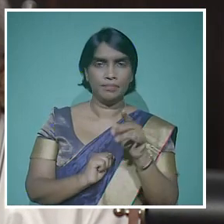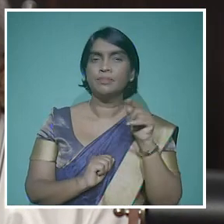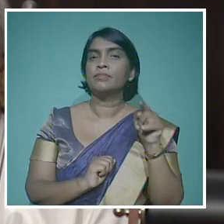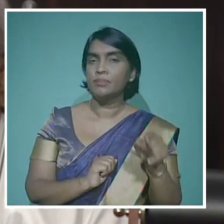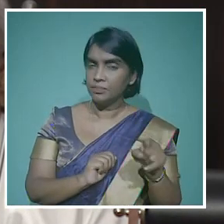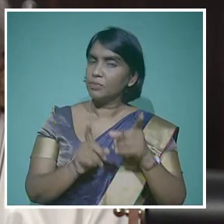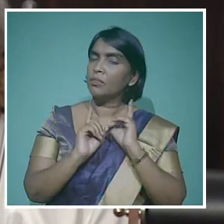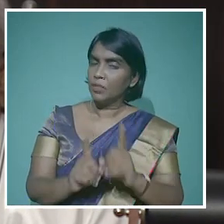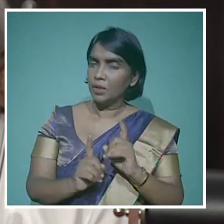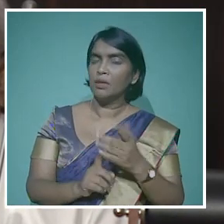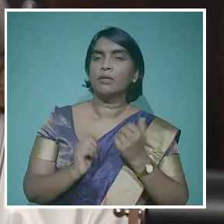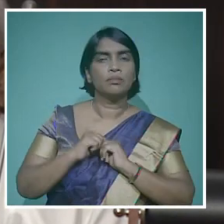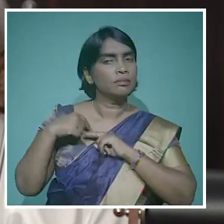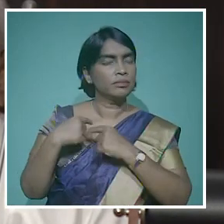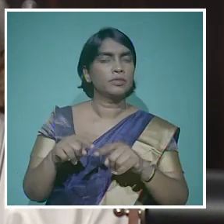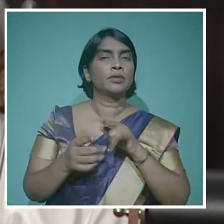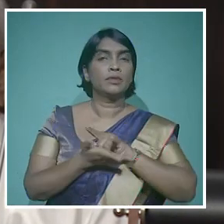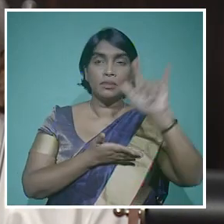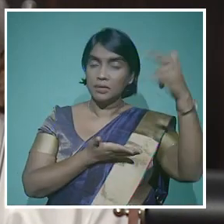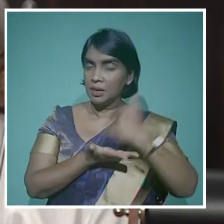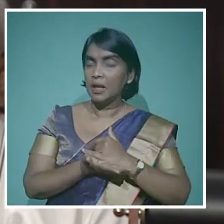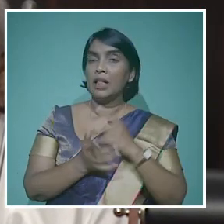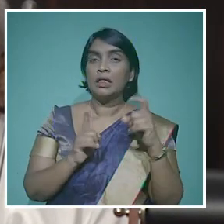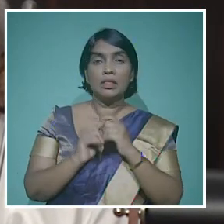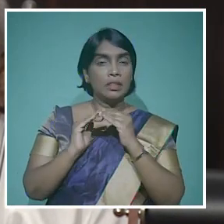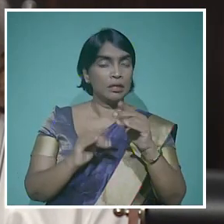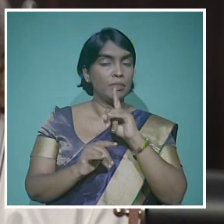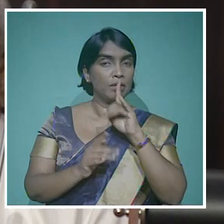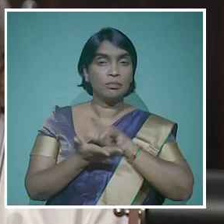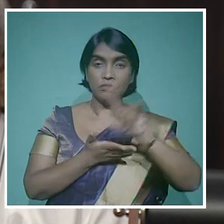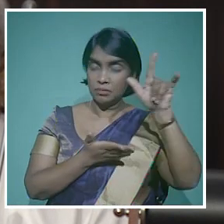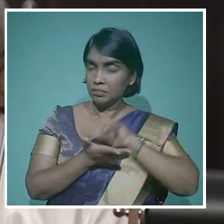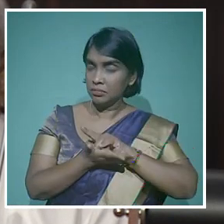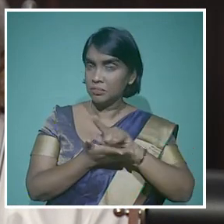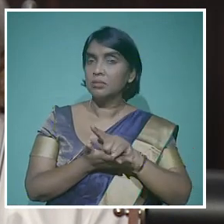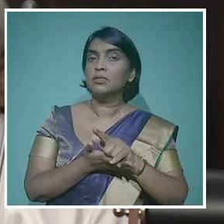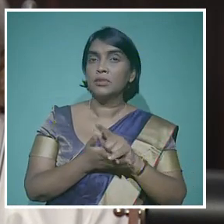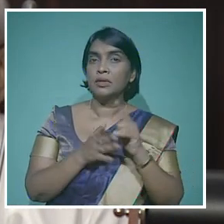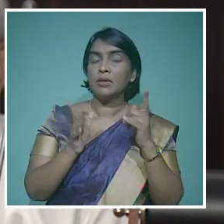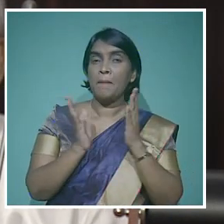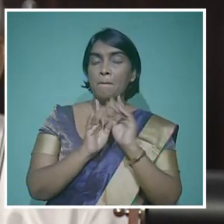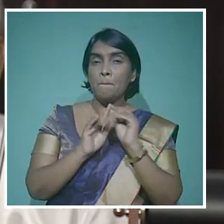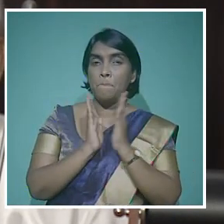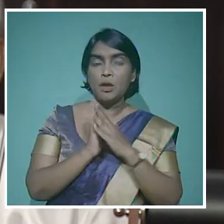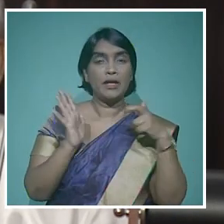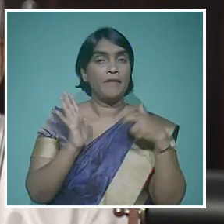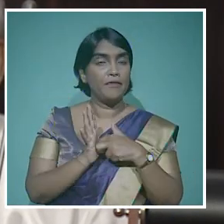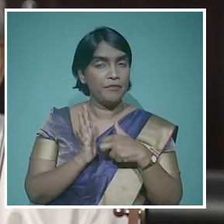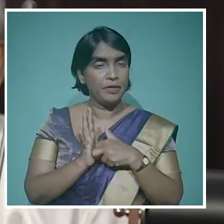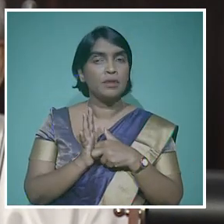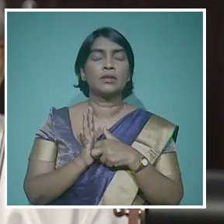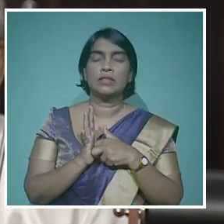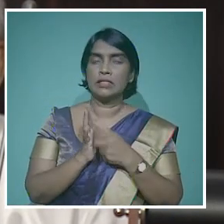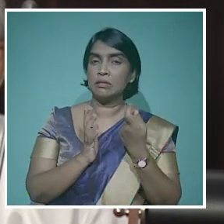ඒ ආකාරයට ආගමන විගමන දෙපාර්තමේන්තුවෙන් මගින් පනවන විදේශ ගමන් බලපත්‍ර ගාස්තු වීසා ගාස්තු